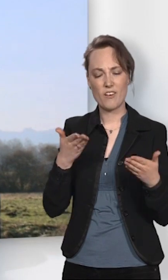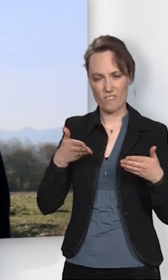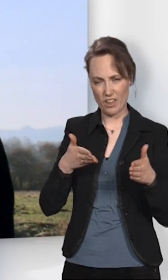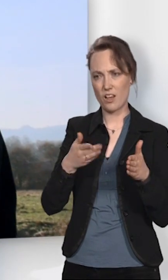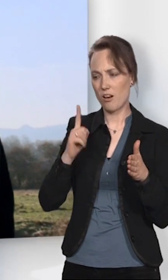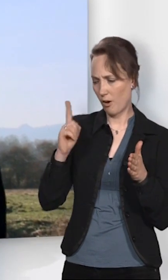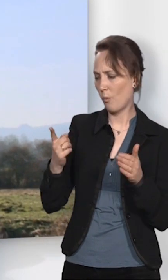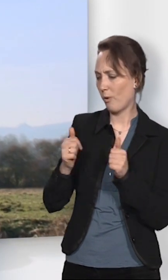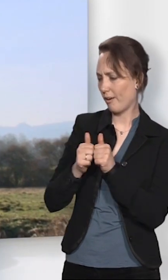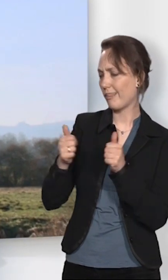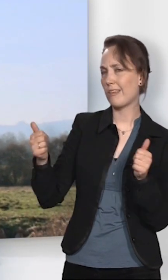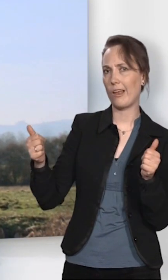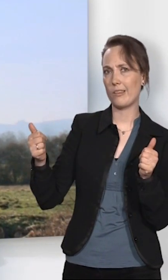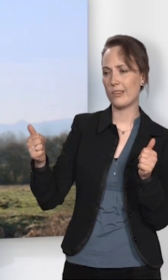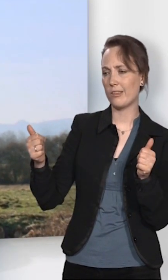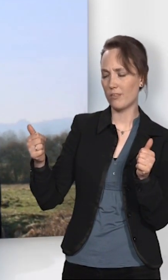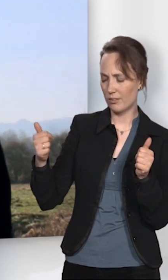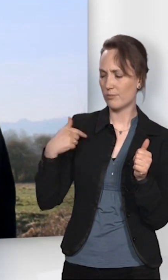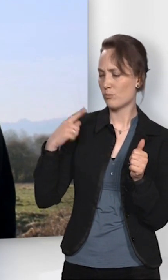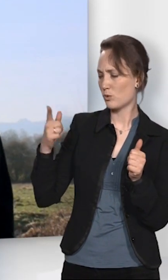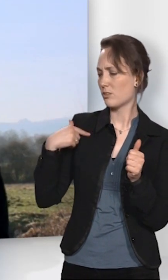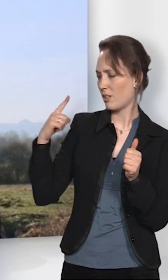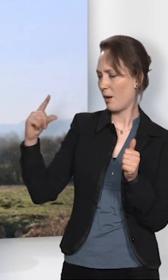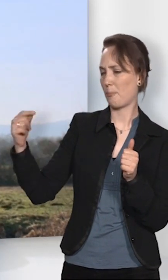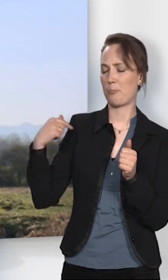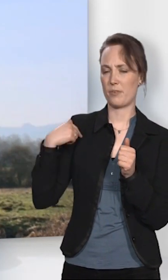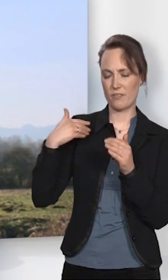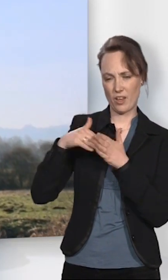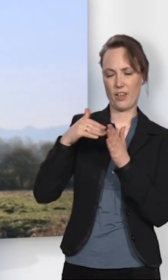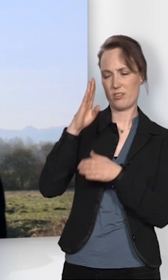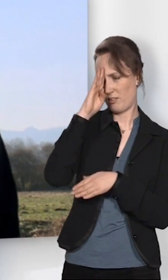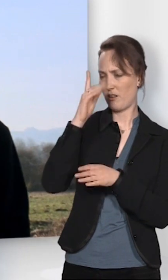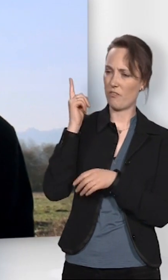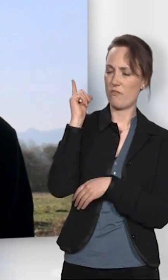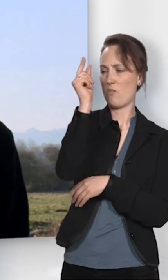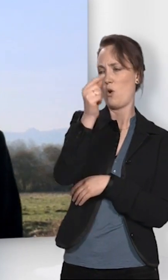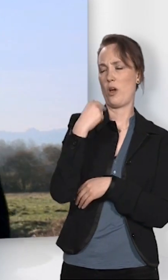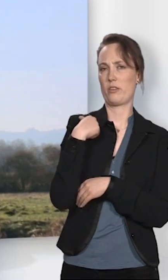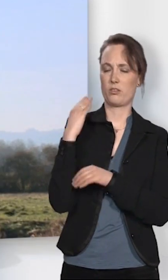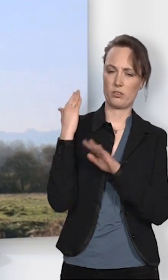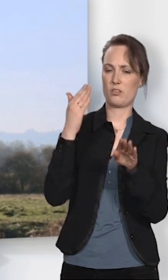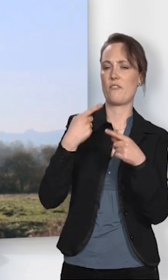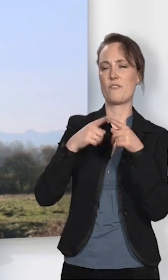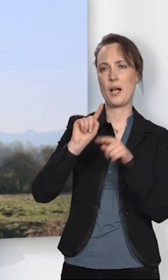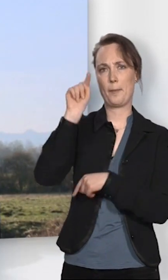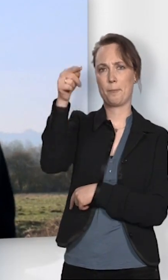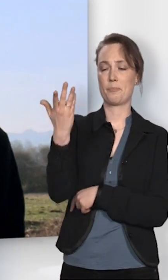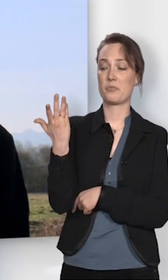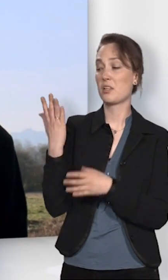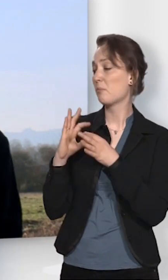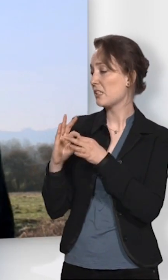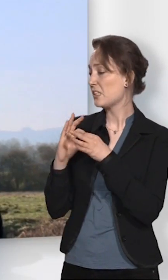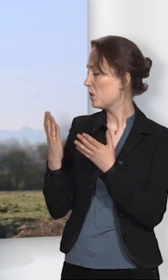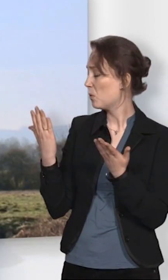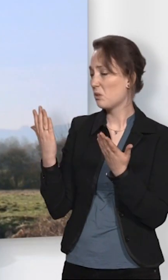getrennt. Ich musste weggehen, weitergehen, fortgehen, wurde in die Fremde geführt. Die Beziehung hat nicht gehalten, was sie versprochen hat.